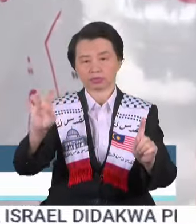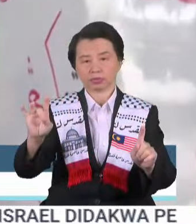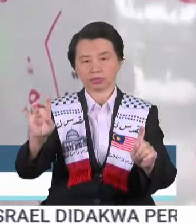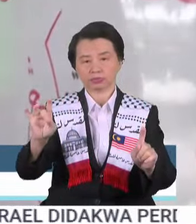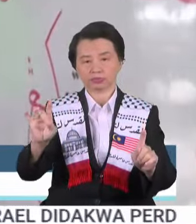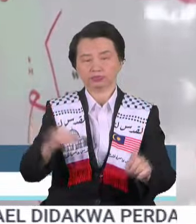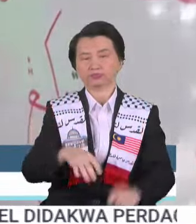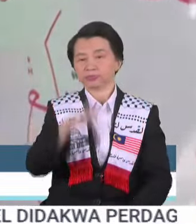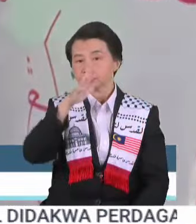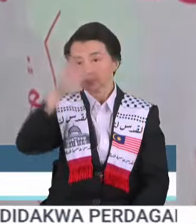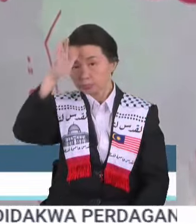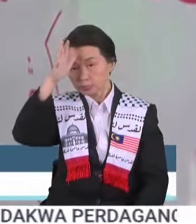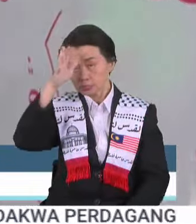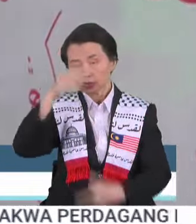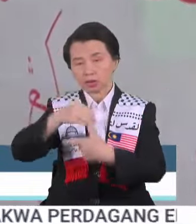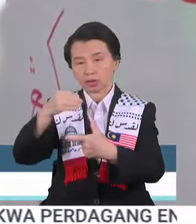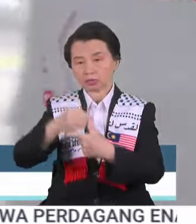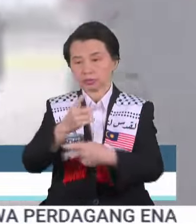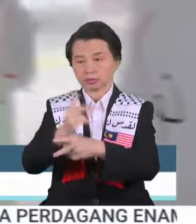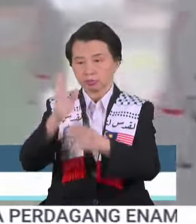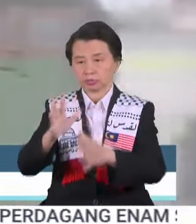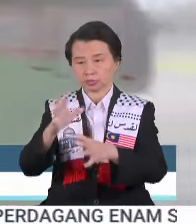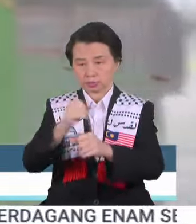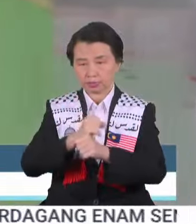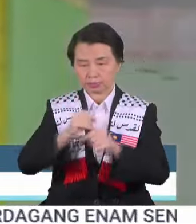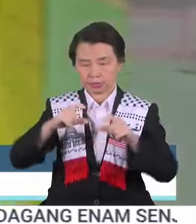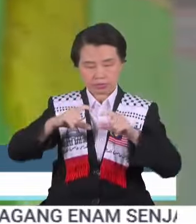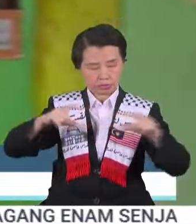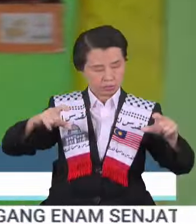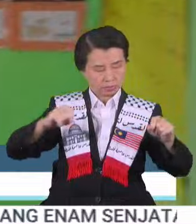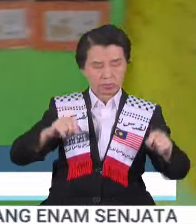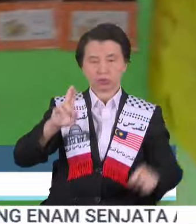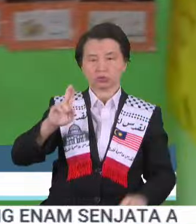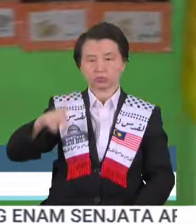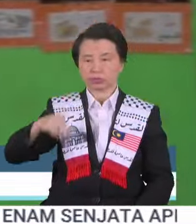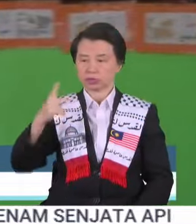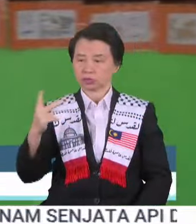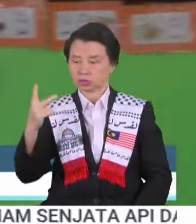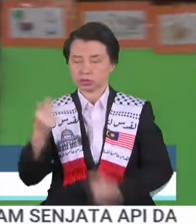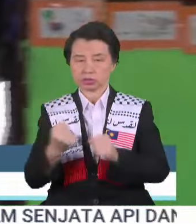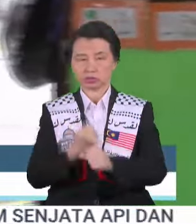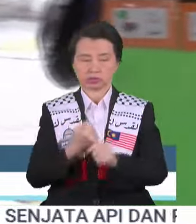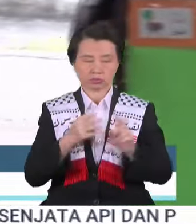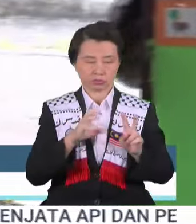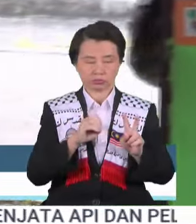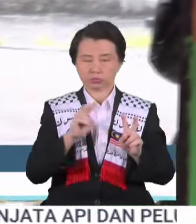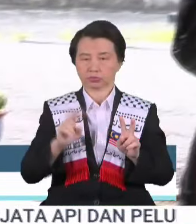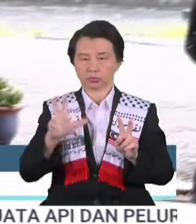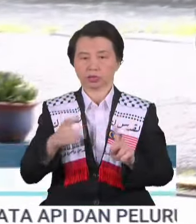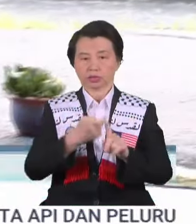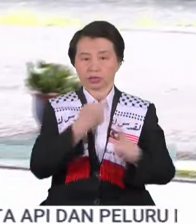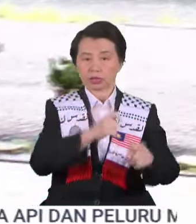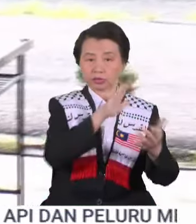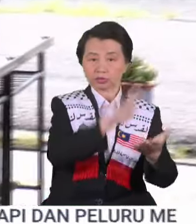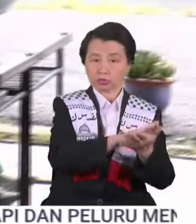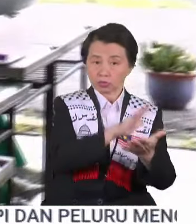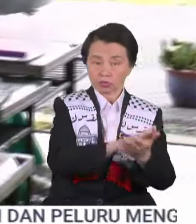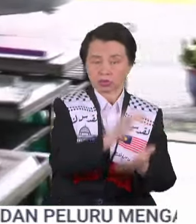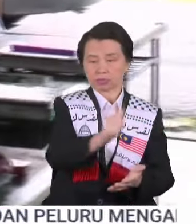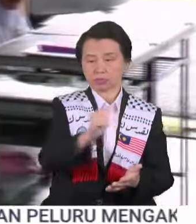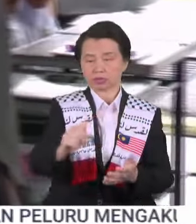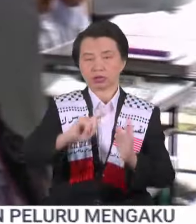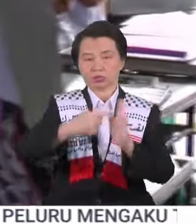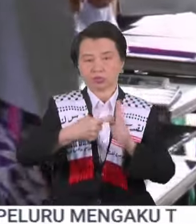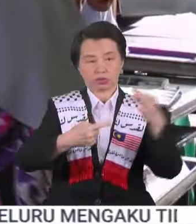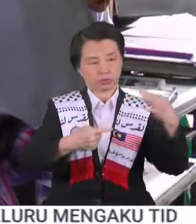15888. Ibu bapa atau penjaga boleh mendapat slip keputusan UPKK tahun 2023 daripada pihak sekolah masing-masing